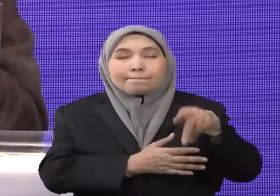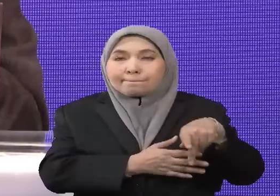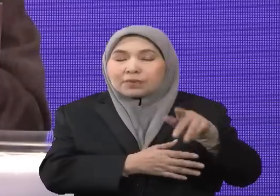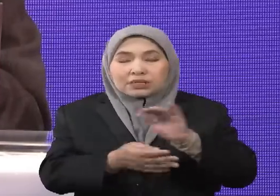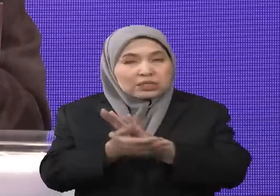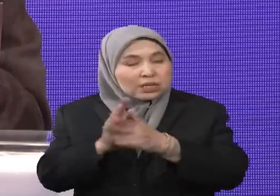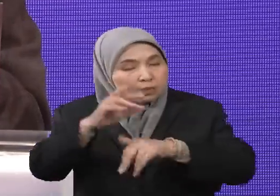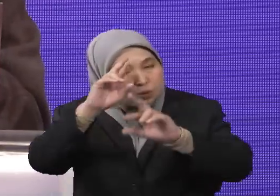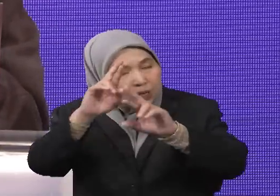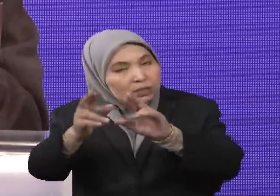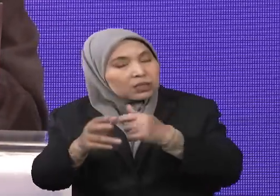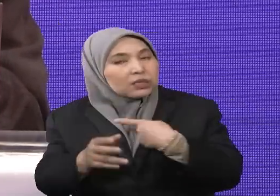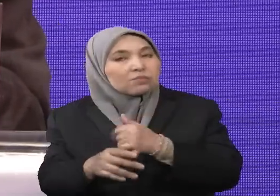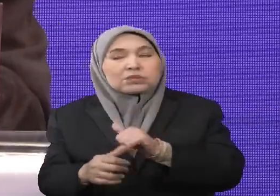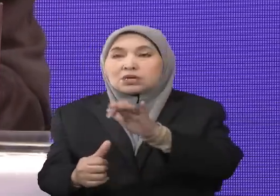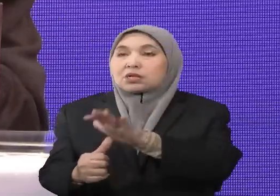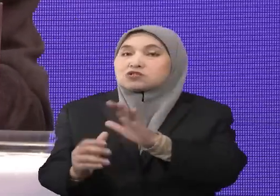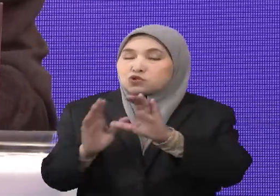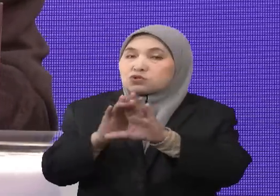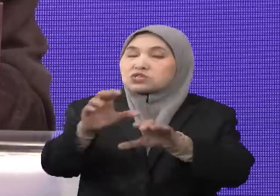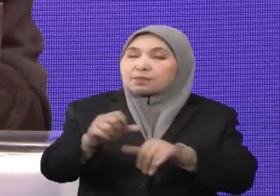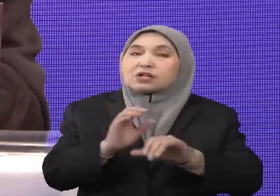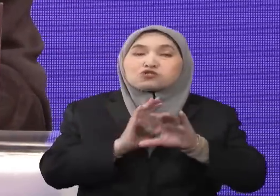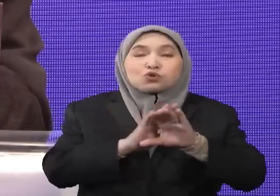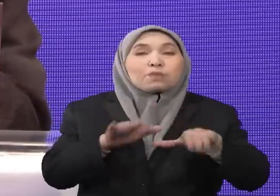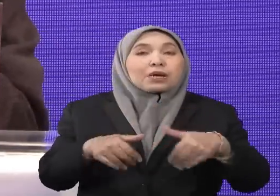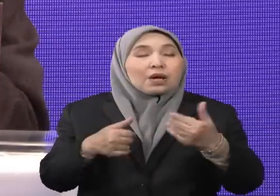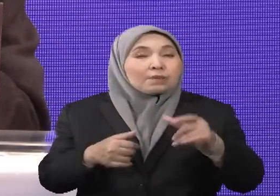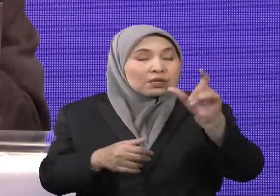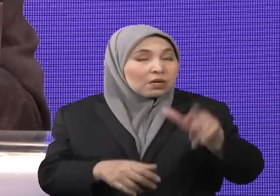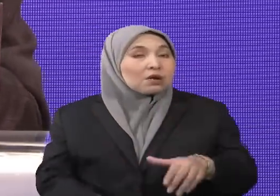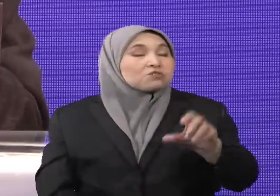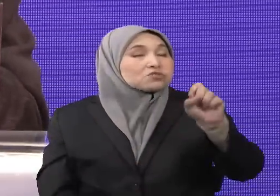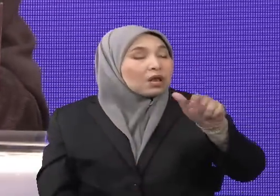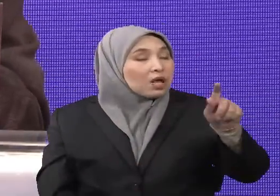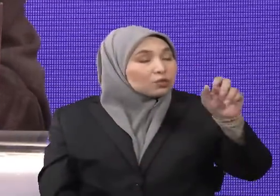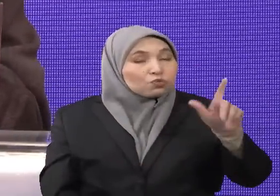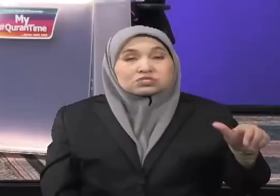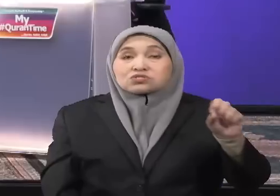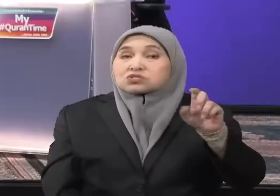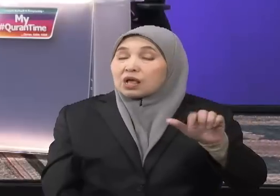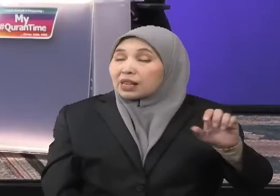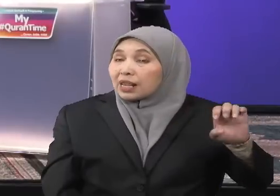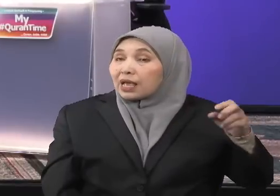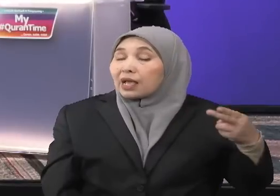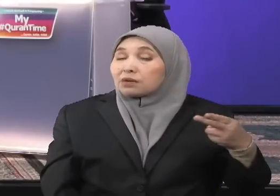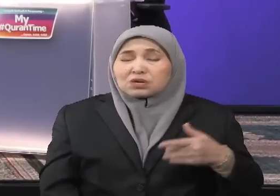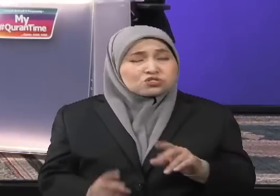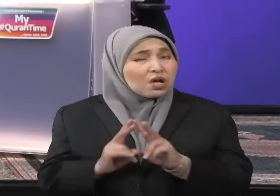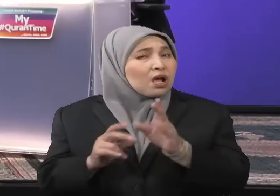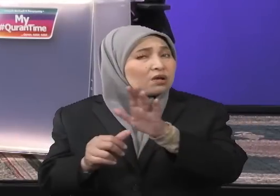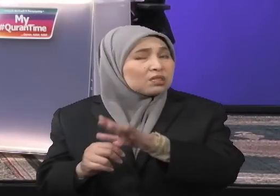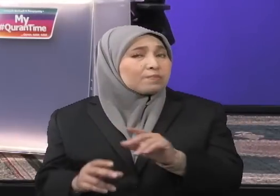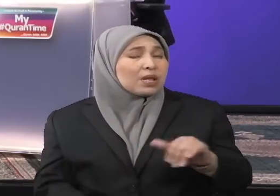penghormatan itu tapi kita kena kritis contoh saya contoh Bagaimana Salafus Saleh mereka nih sangat kritis contohnya bila